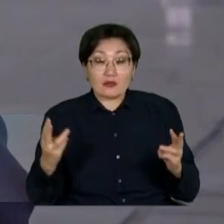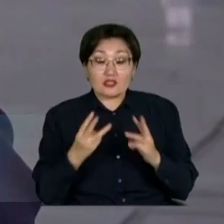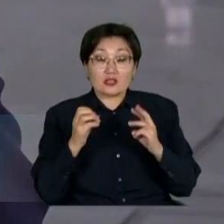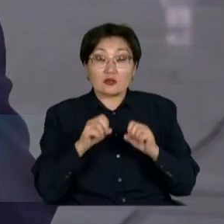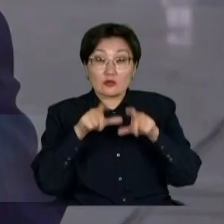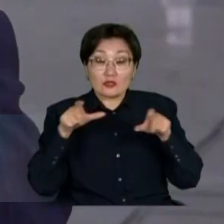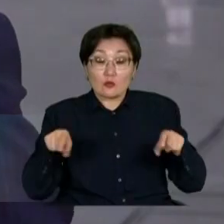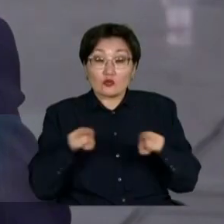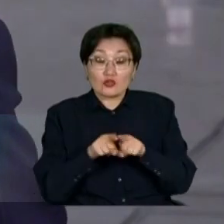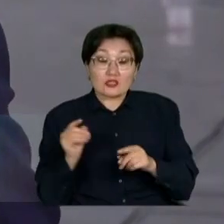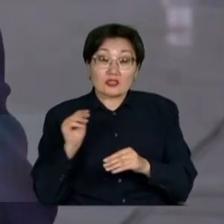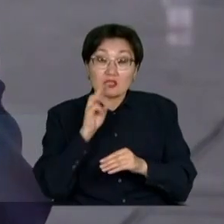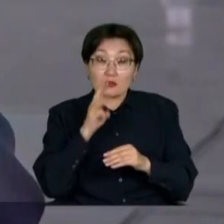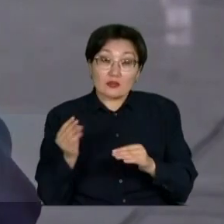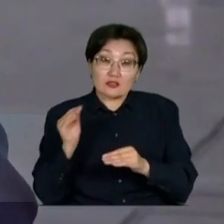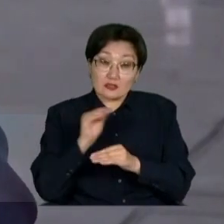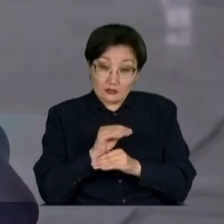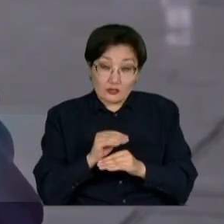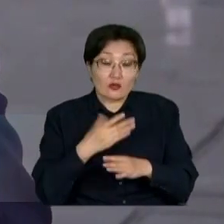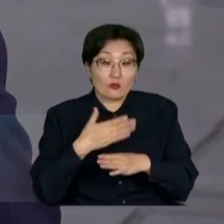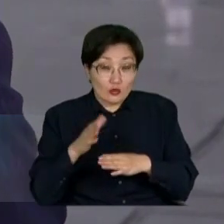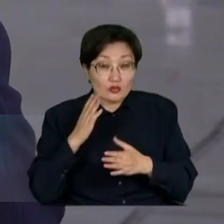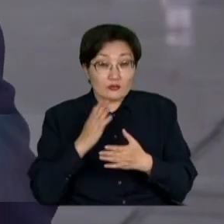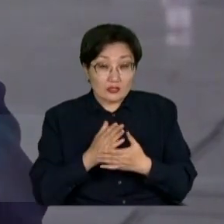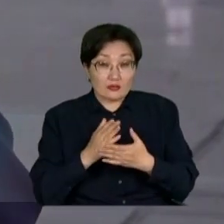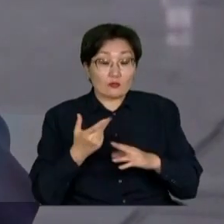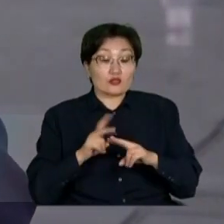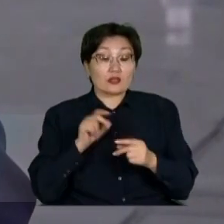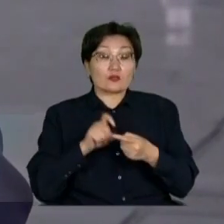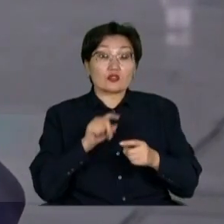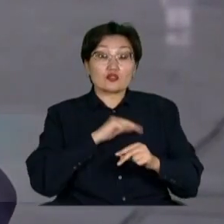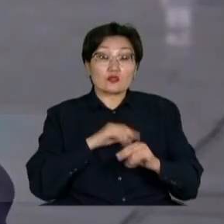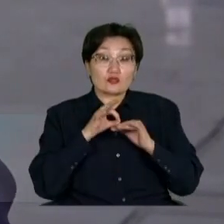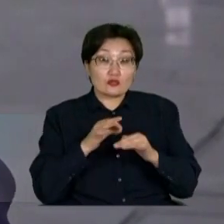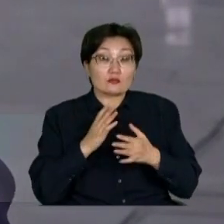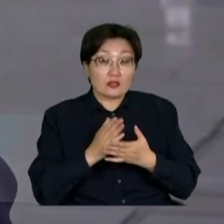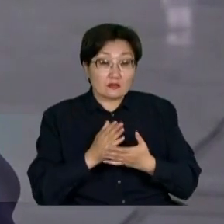осындай үстеме ақы қарастырылды. Қазіргі таңда бұл бойынша жұмыстар жүргізіліп жатыр.